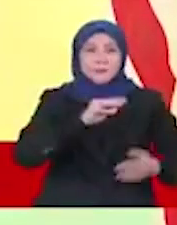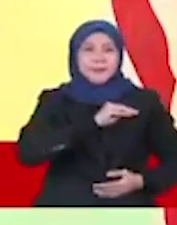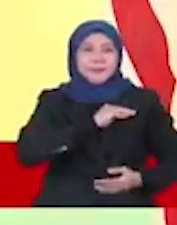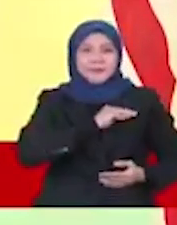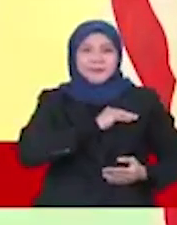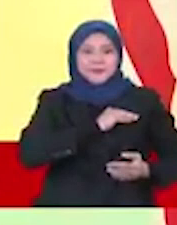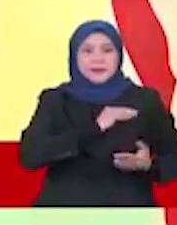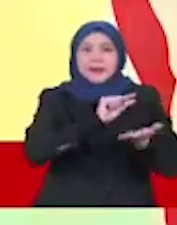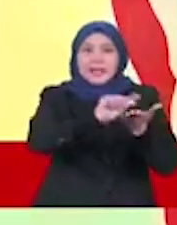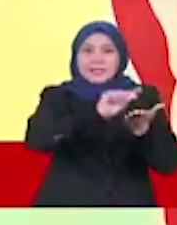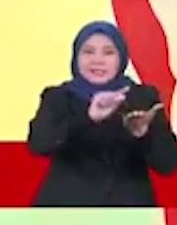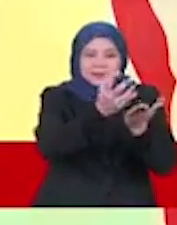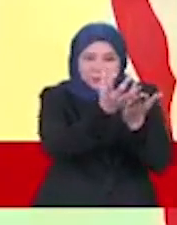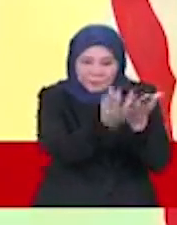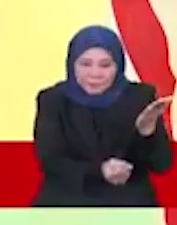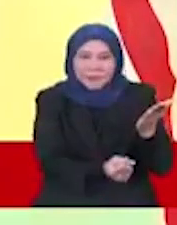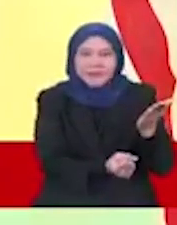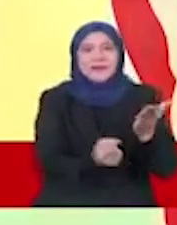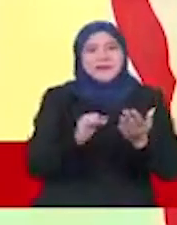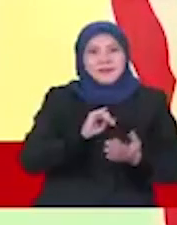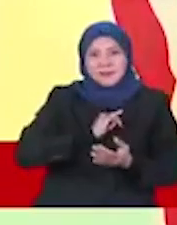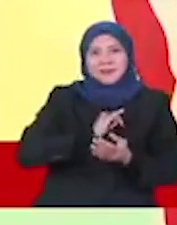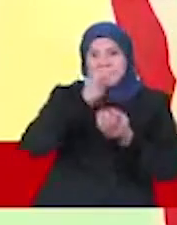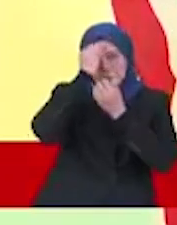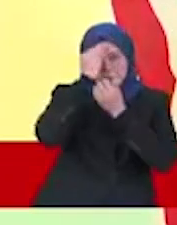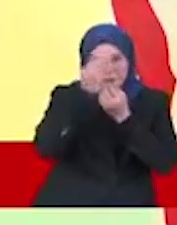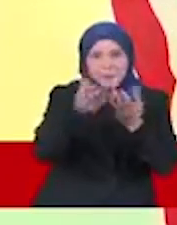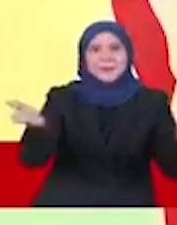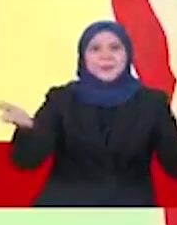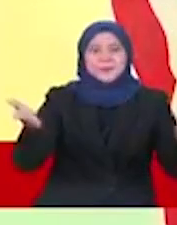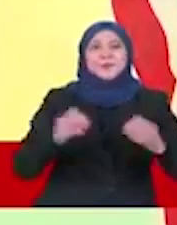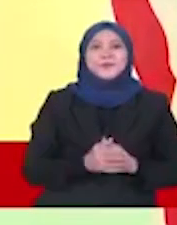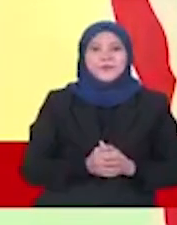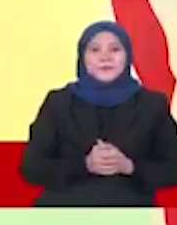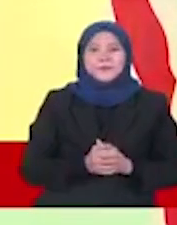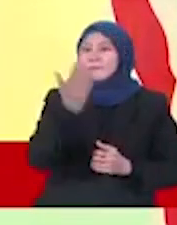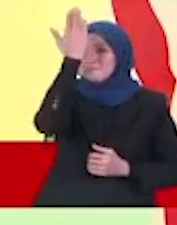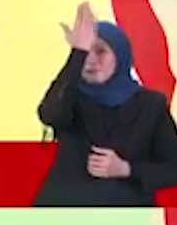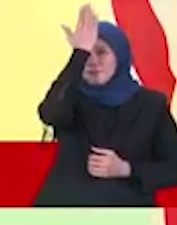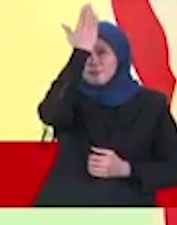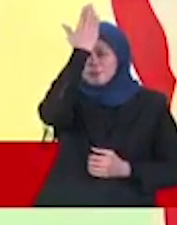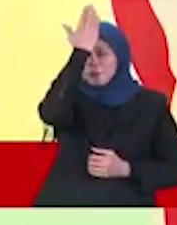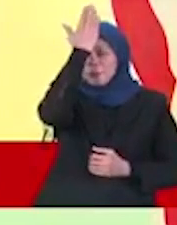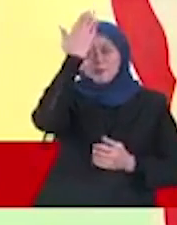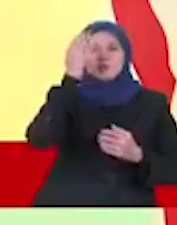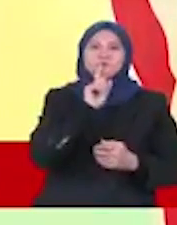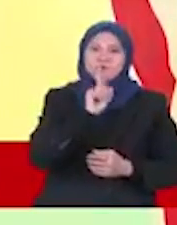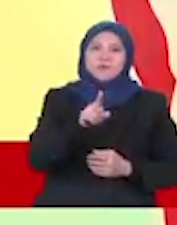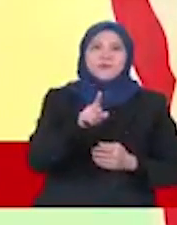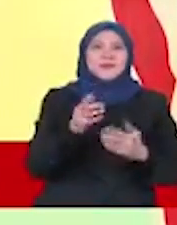penolakan gaji oleh Perdana Menteri, saya kena umumkan bahawa Tuanku Yang di-Pertuan Agong sebenarnya telah